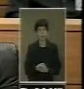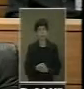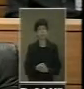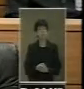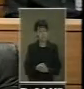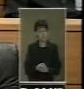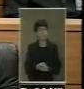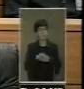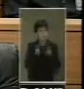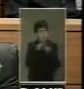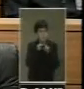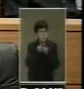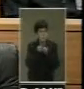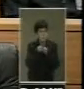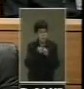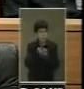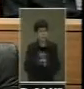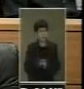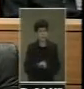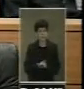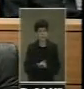ได้และดูเสมือนหนึ่งว่า